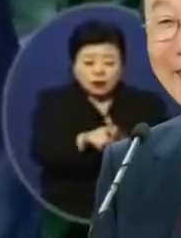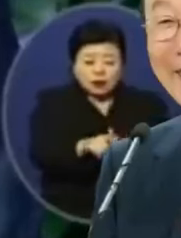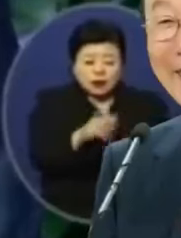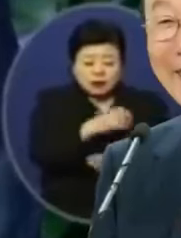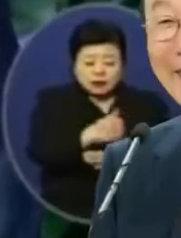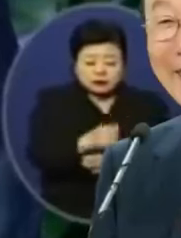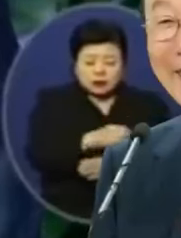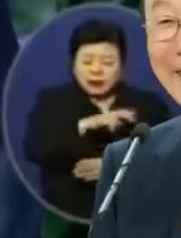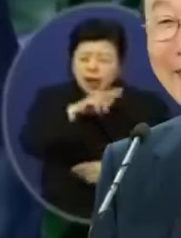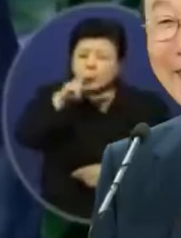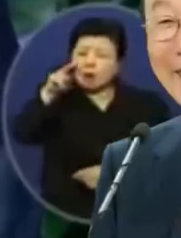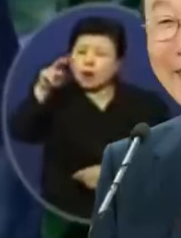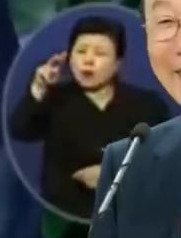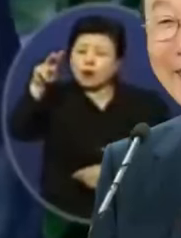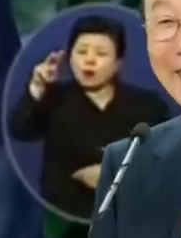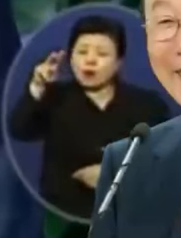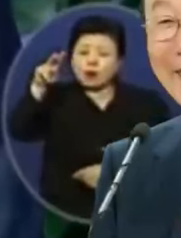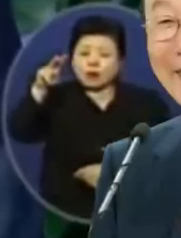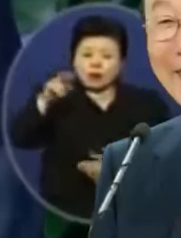그리스도를 바라보고